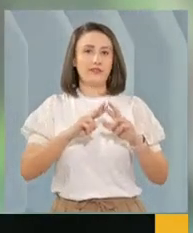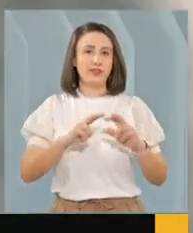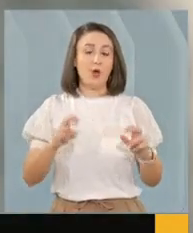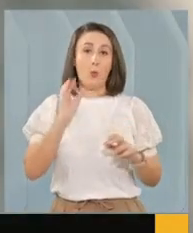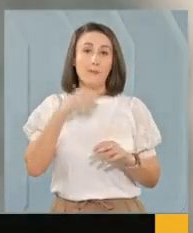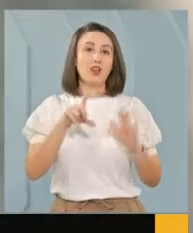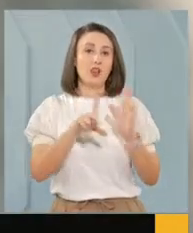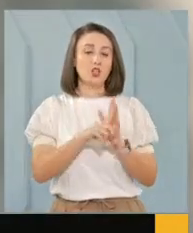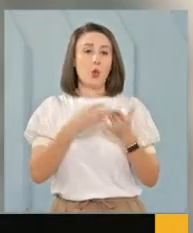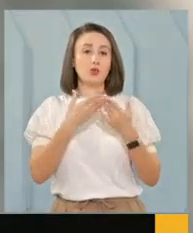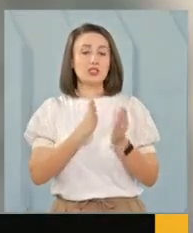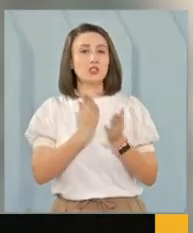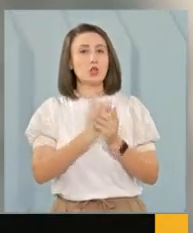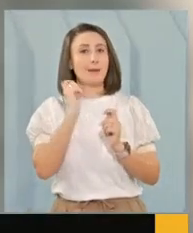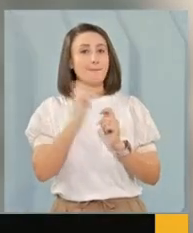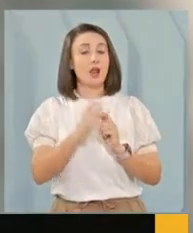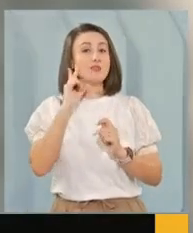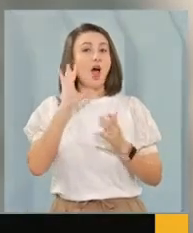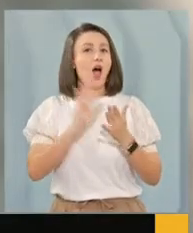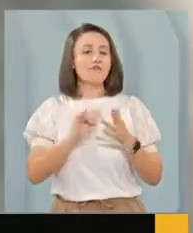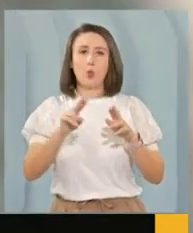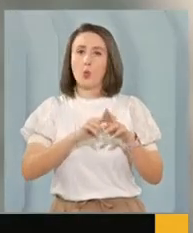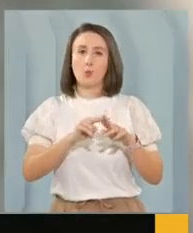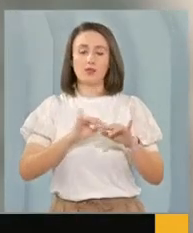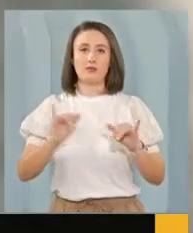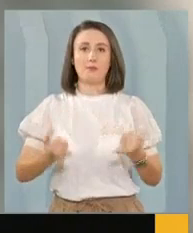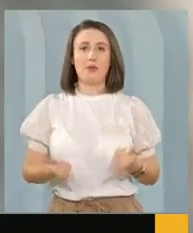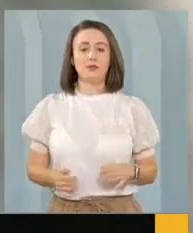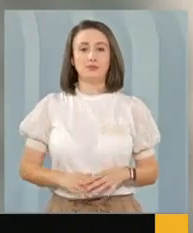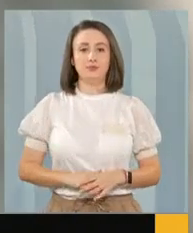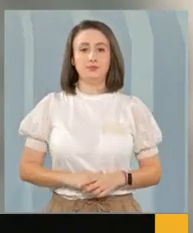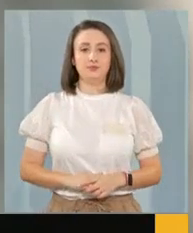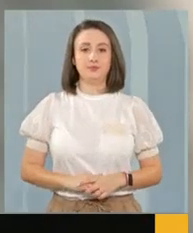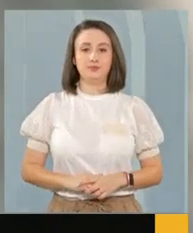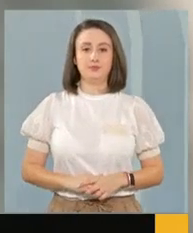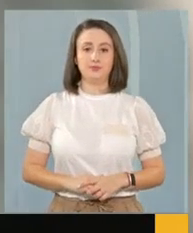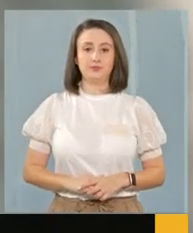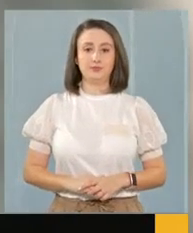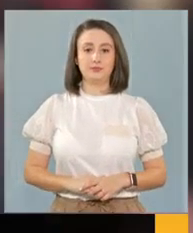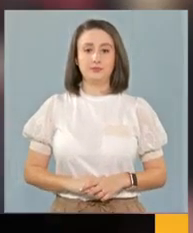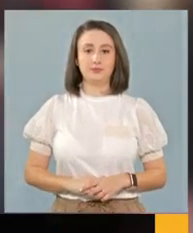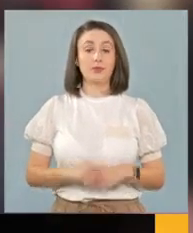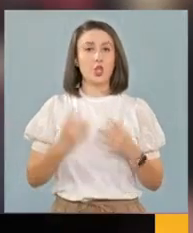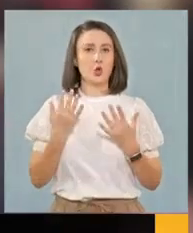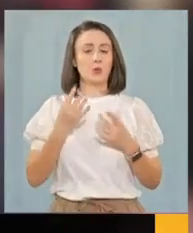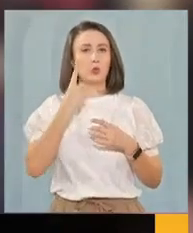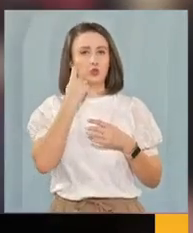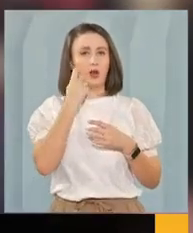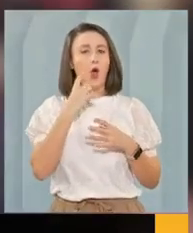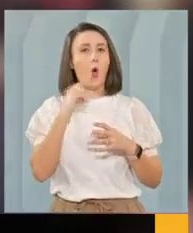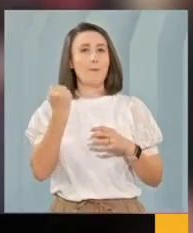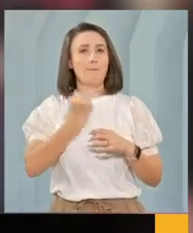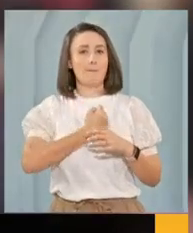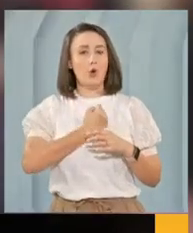oamenii legii au deschis o anchetă pentru a afla cu exactitate cauzele care au dus la decesul tinerei numărul tentativelor de sinucidere